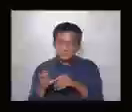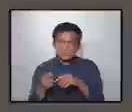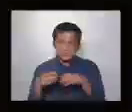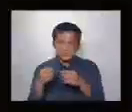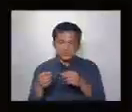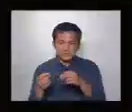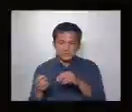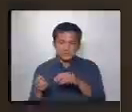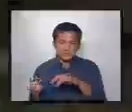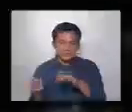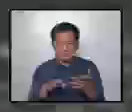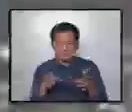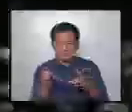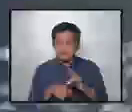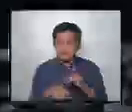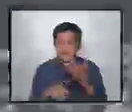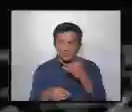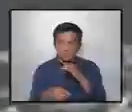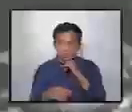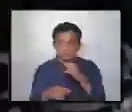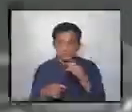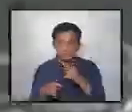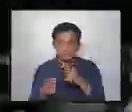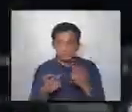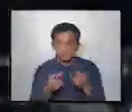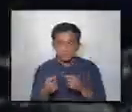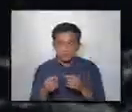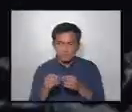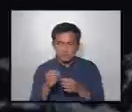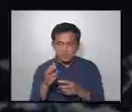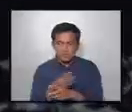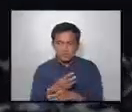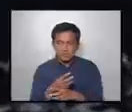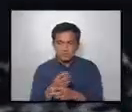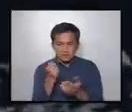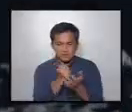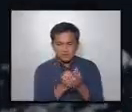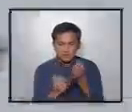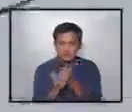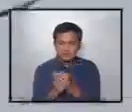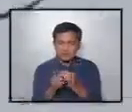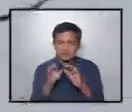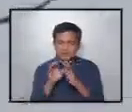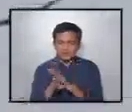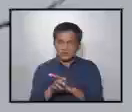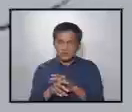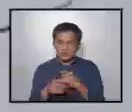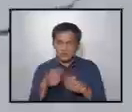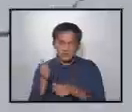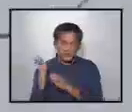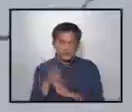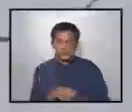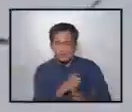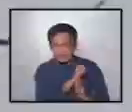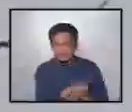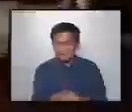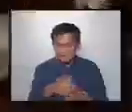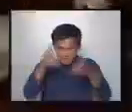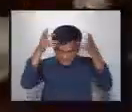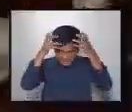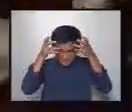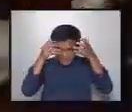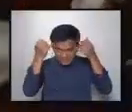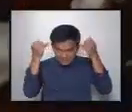penalty, aba, bakit hindi na lang natin sagarin? Para mas authentic, ipako na rin sa krus ang mga kriminal, agupitin at lagyan ng koronang tinik.